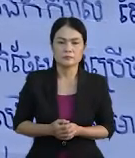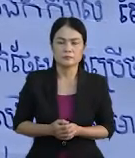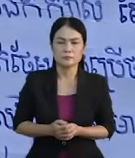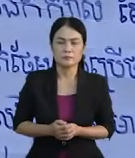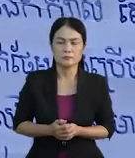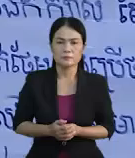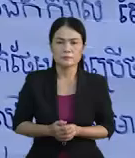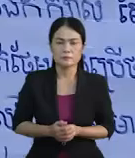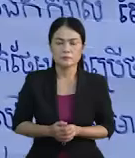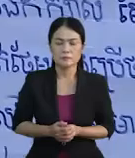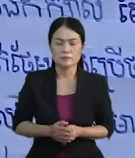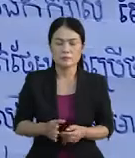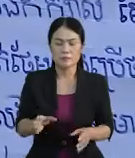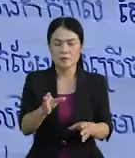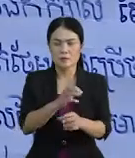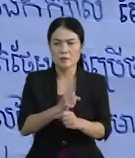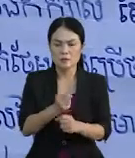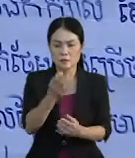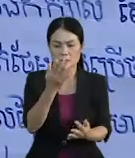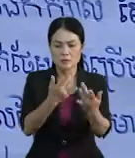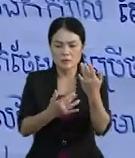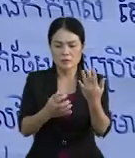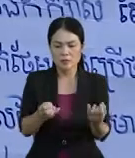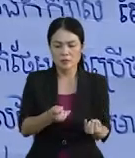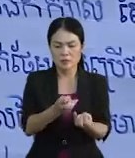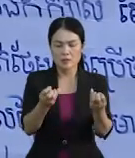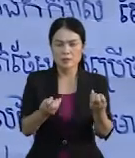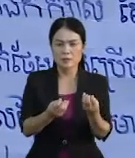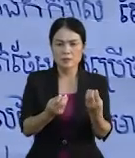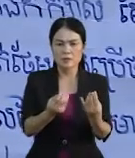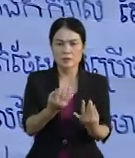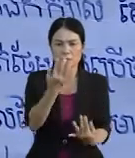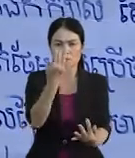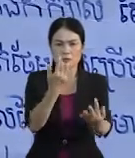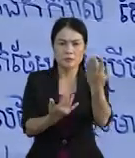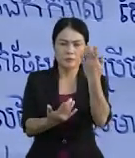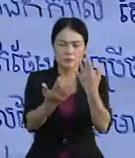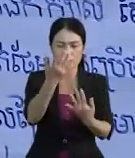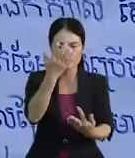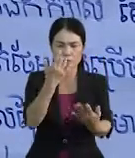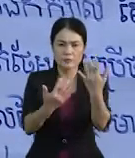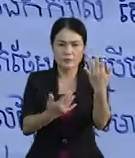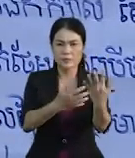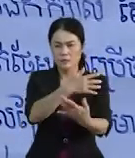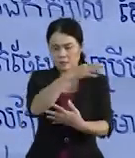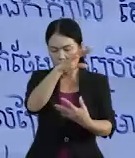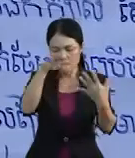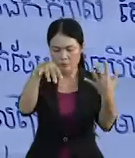quạt dục phlương tự đốt sợi chai giang sân thô sân thờ